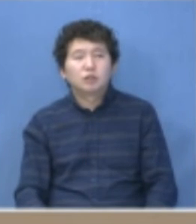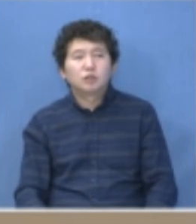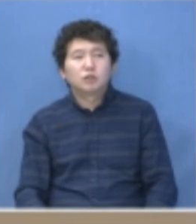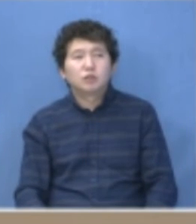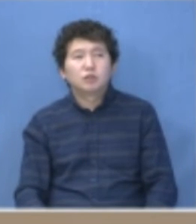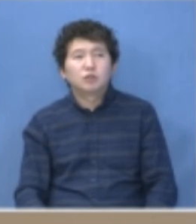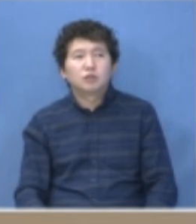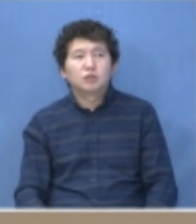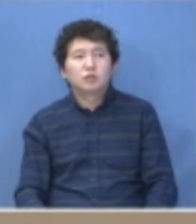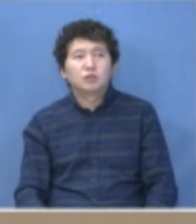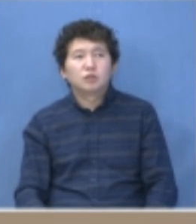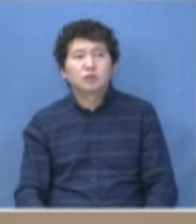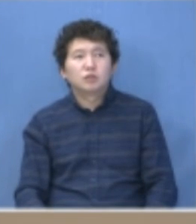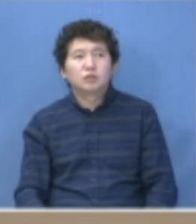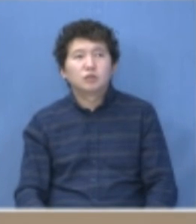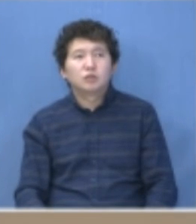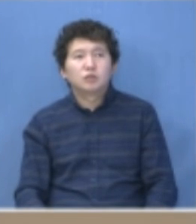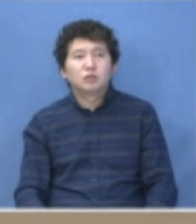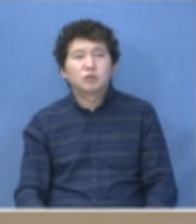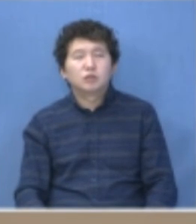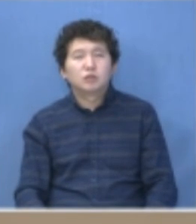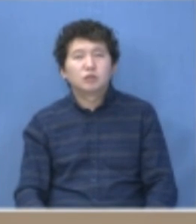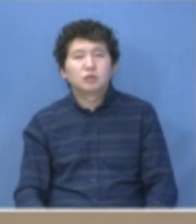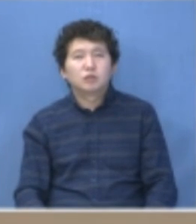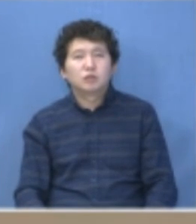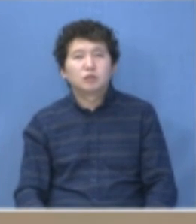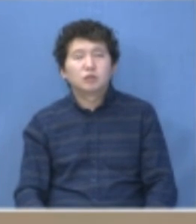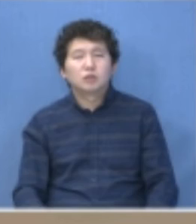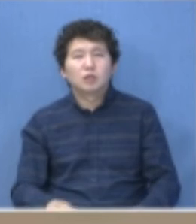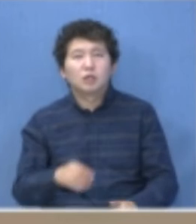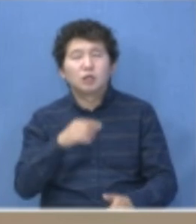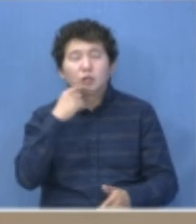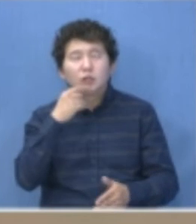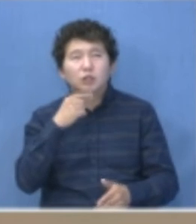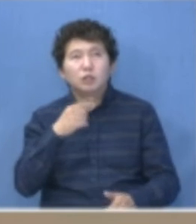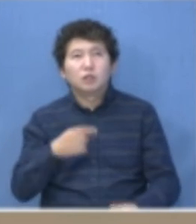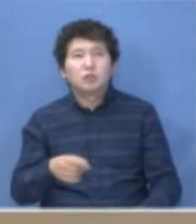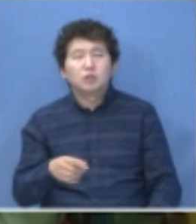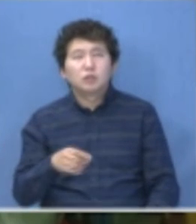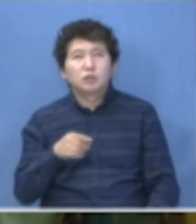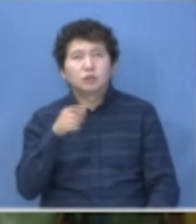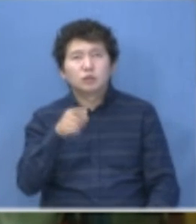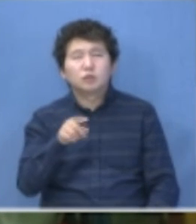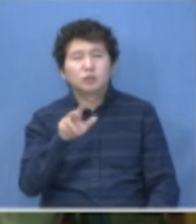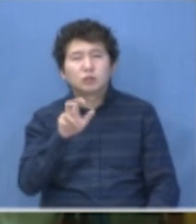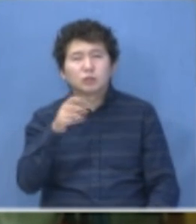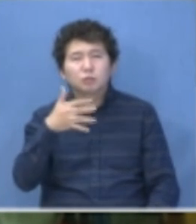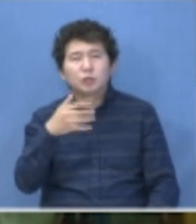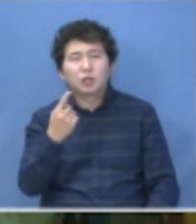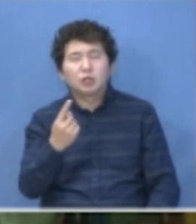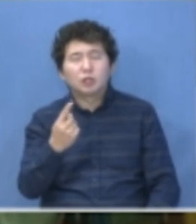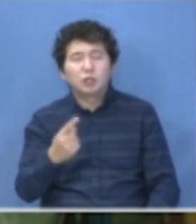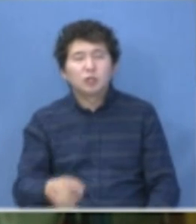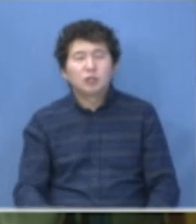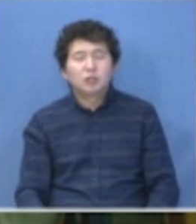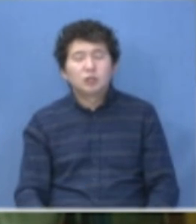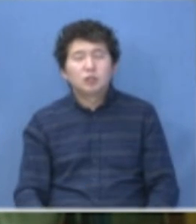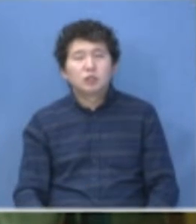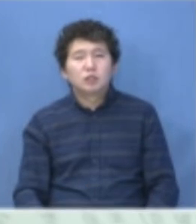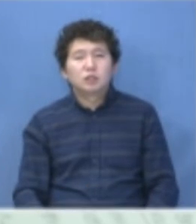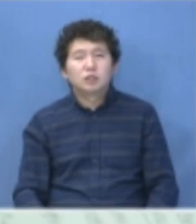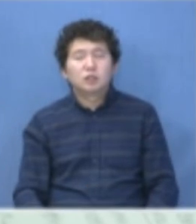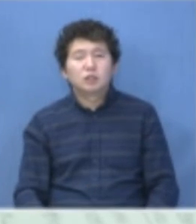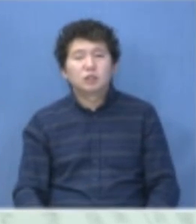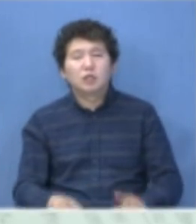так называемых приписок, и за отчетный период у нас составила цифра 1251. В целом система должна претерпеть